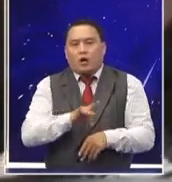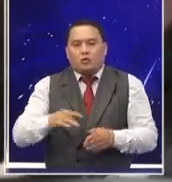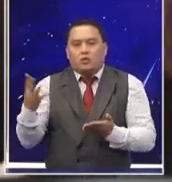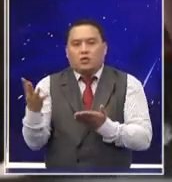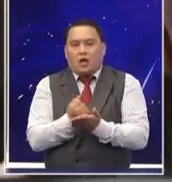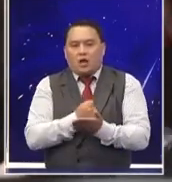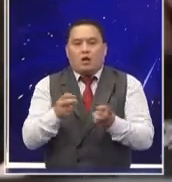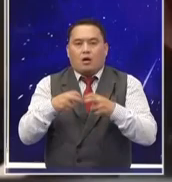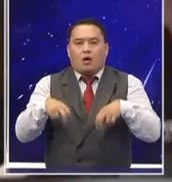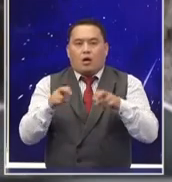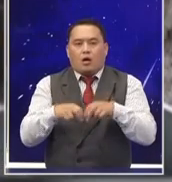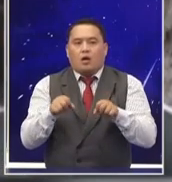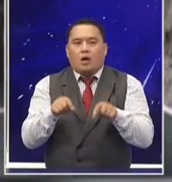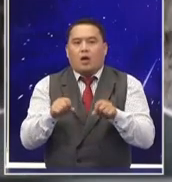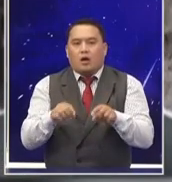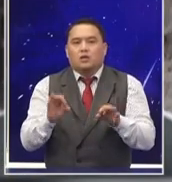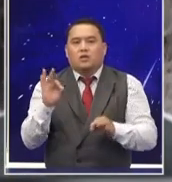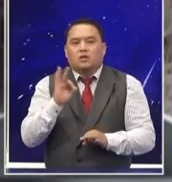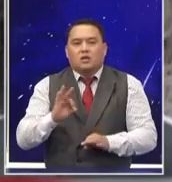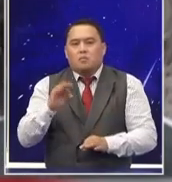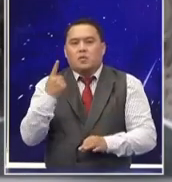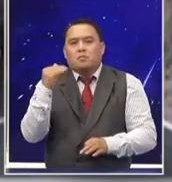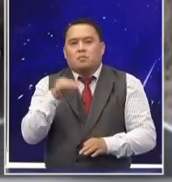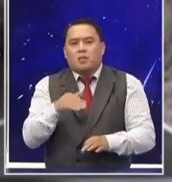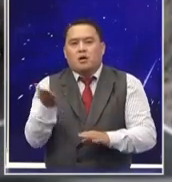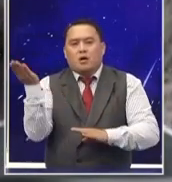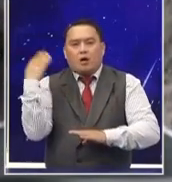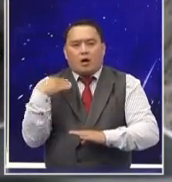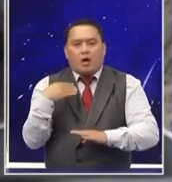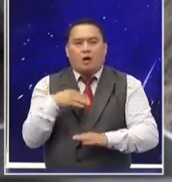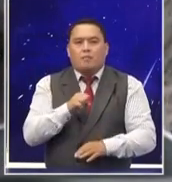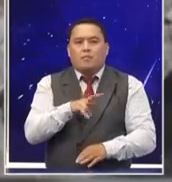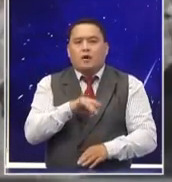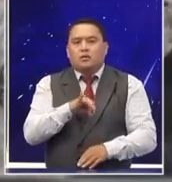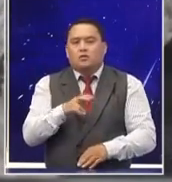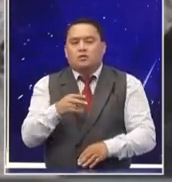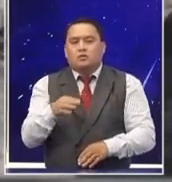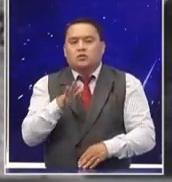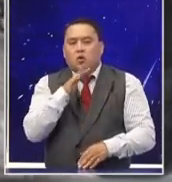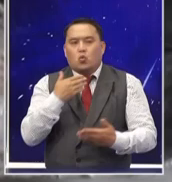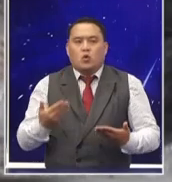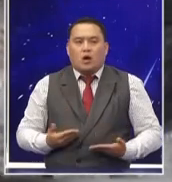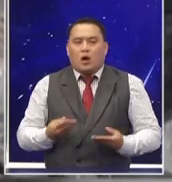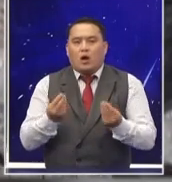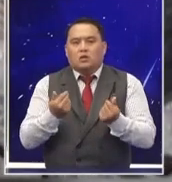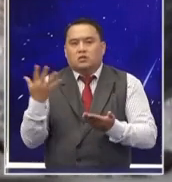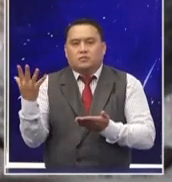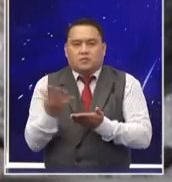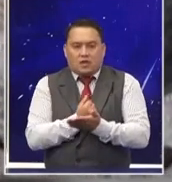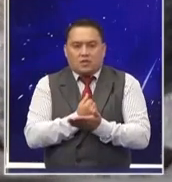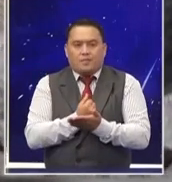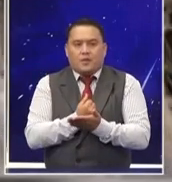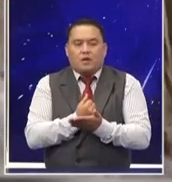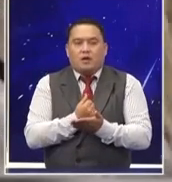тапқан. Археологтар алтын тиындар 1000 жылдан астам бұрын соғылып, Аббасид халифаты заманындағы ақша екенін анықтап отыр.